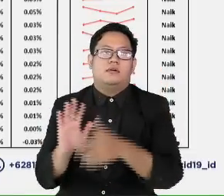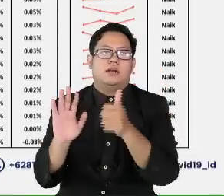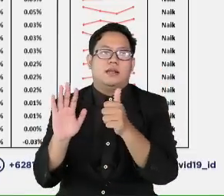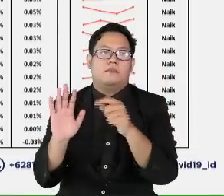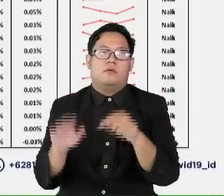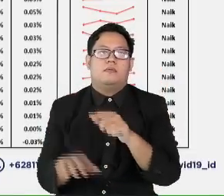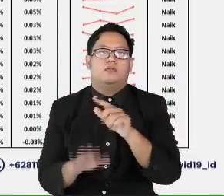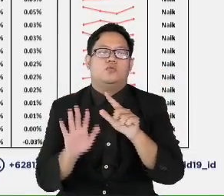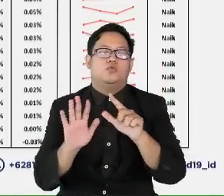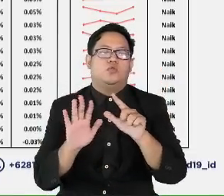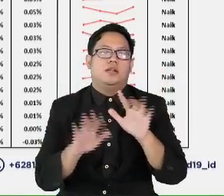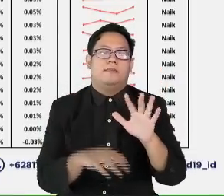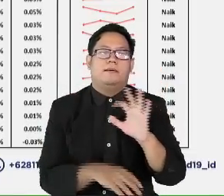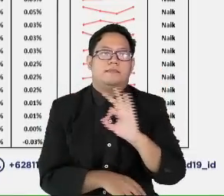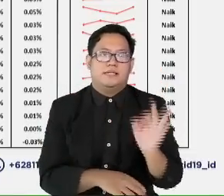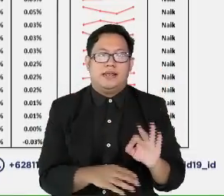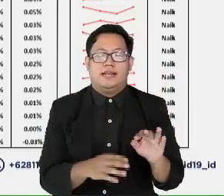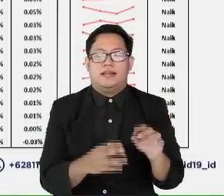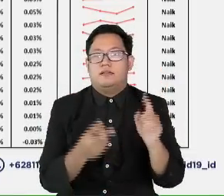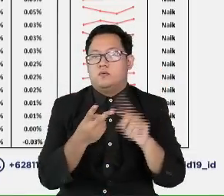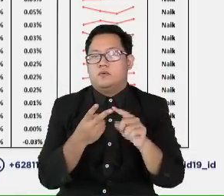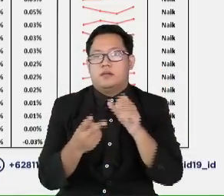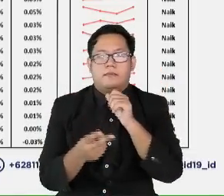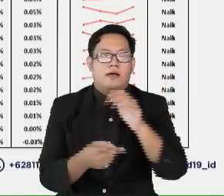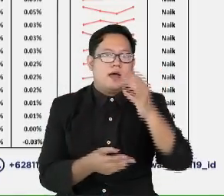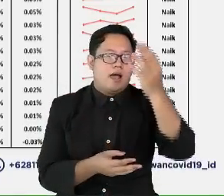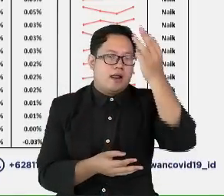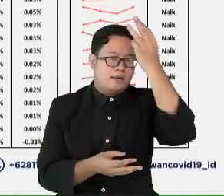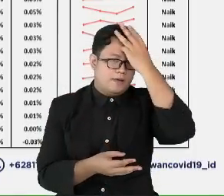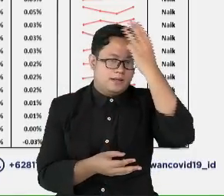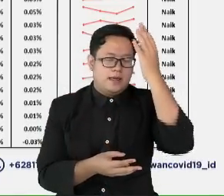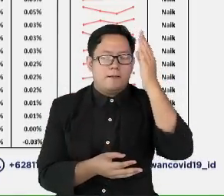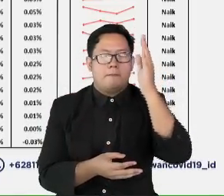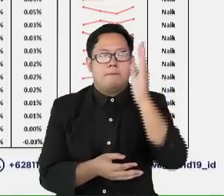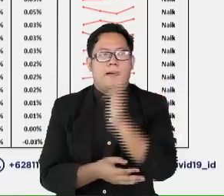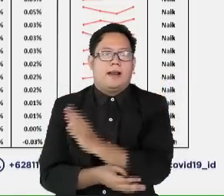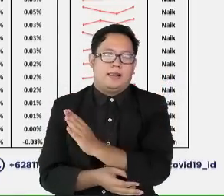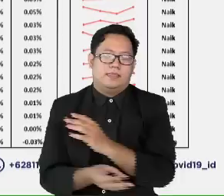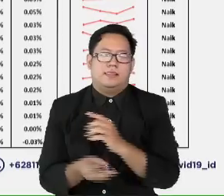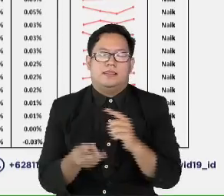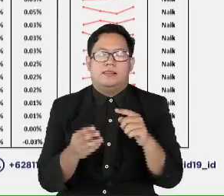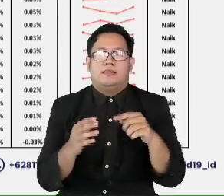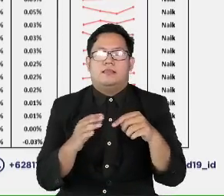6,75%, kemudian Kalimantan Barat turun 6,18%,